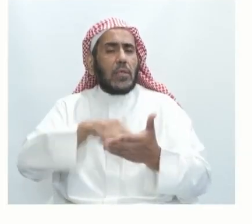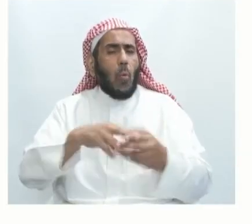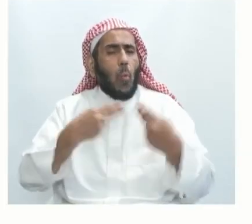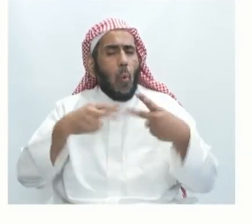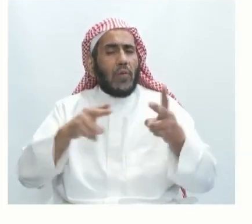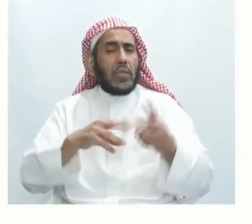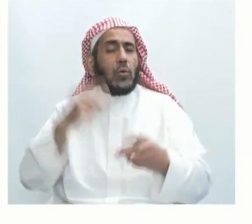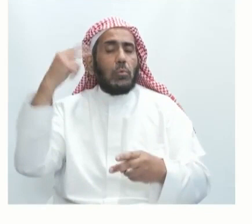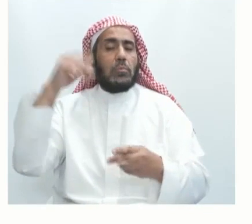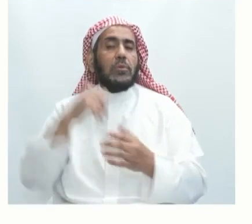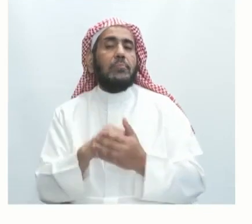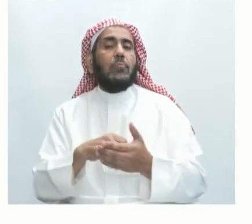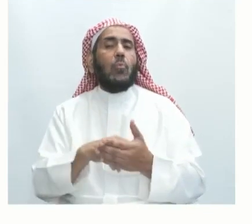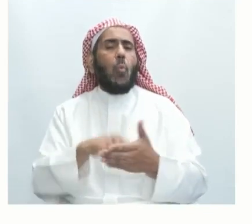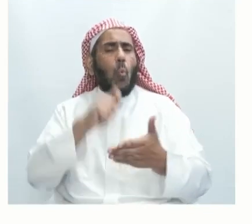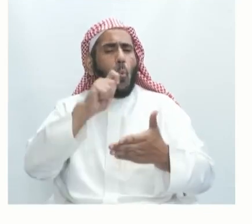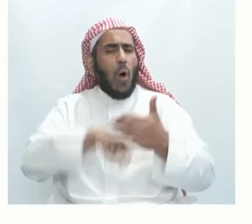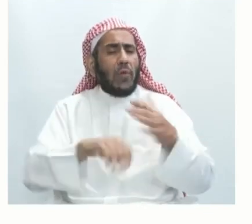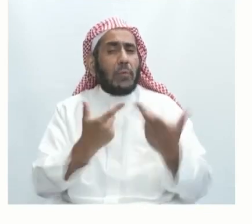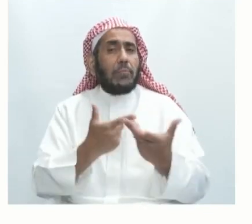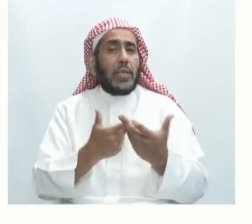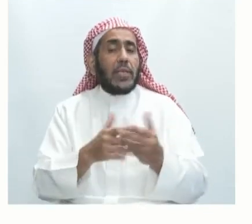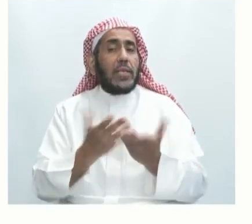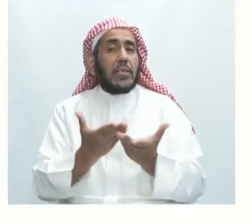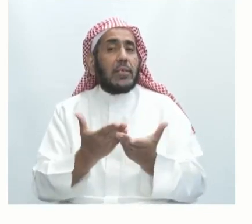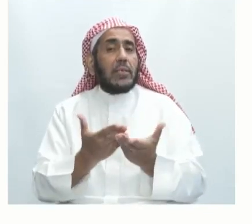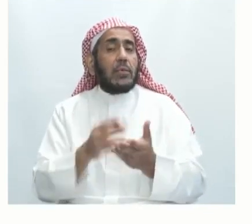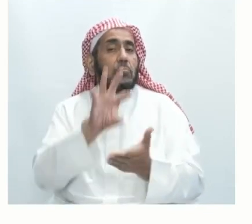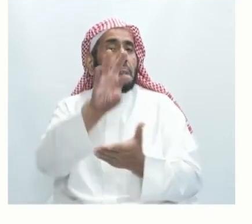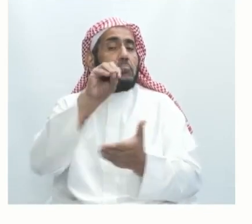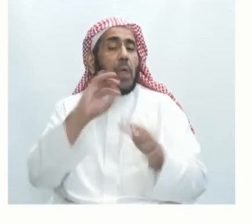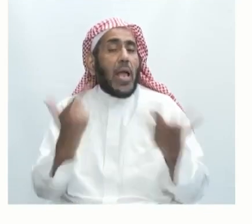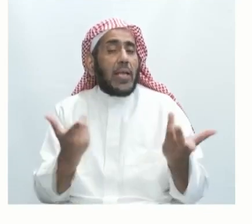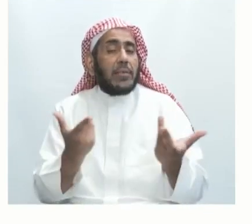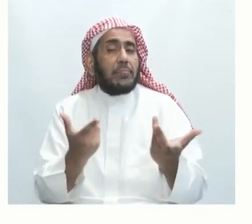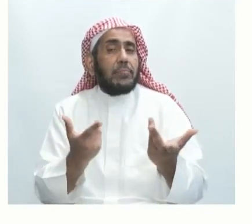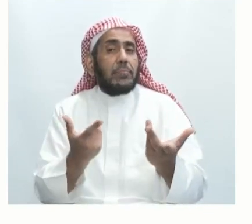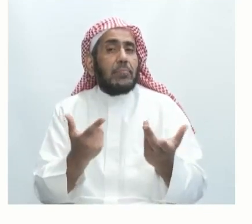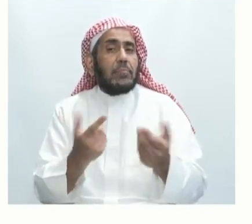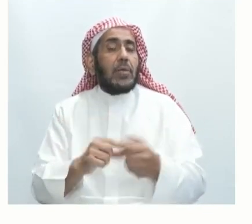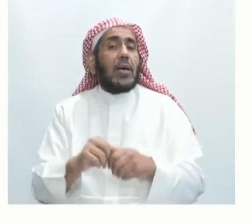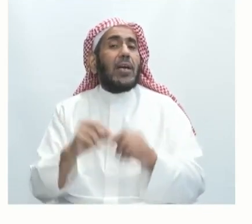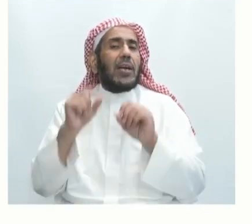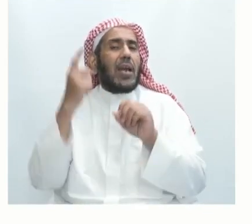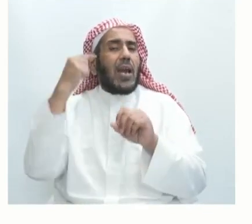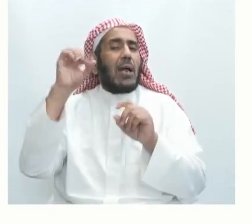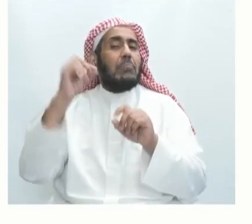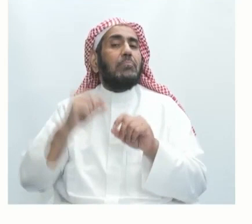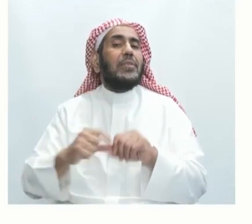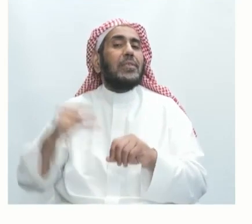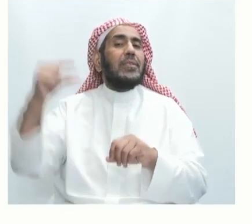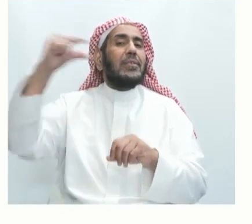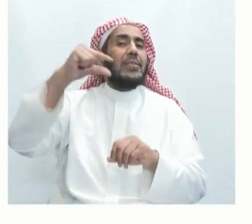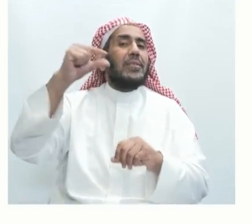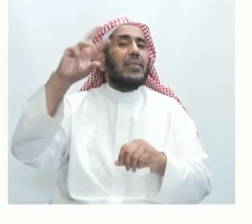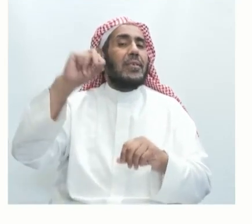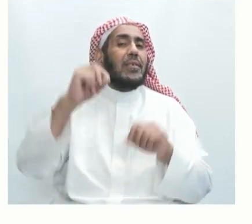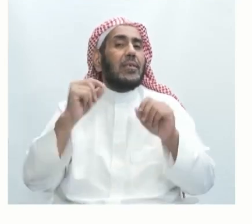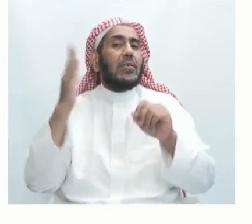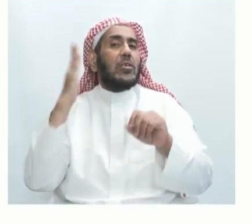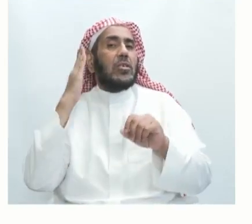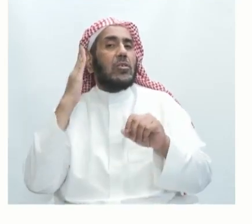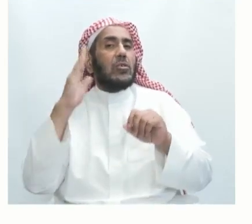حكومه المملكه السعوديه من اين ترجع وتاخذ هذه الاجابه من خلال رمز الاستجابه حيث